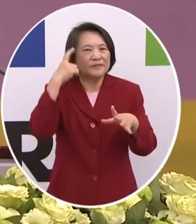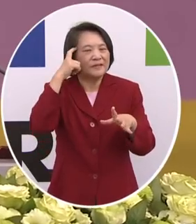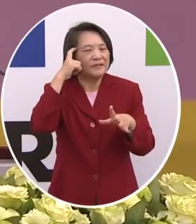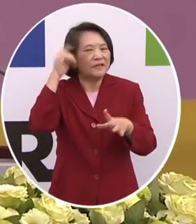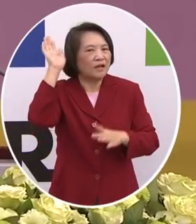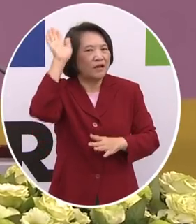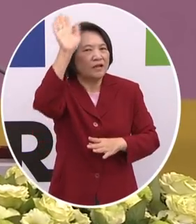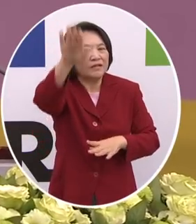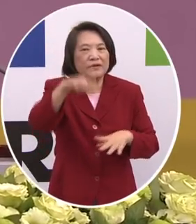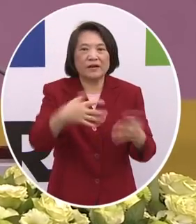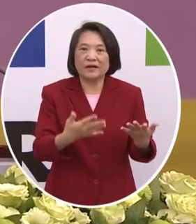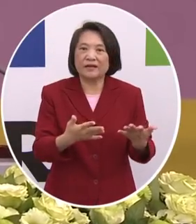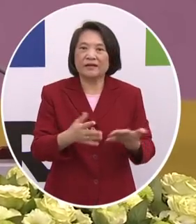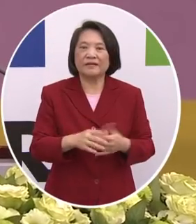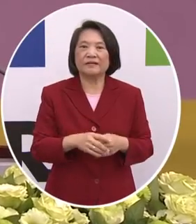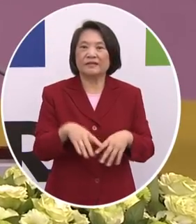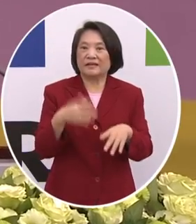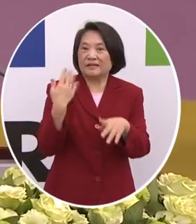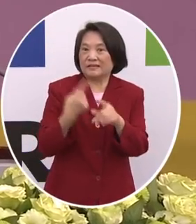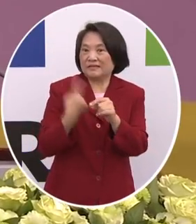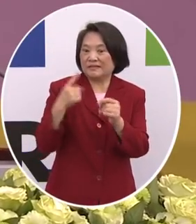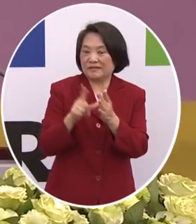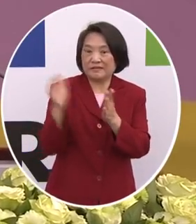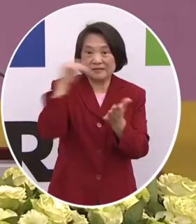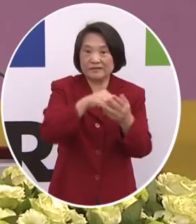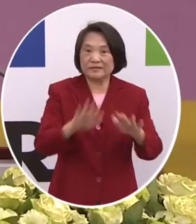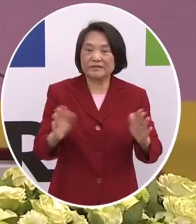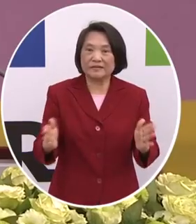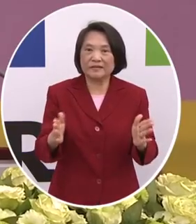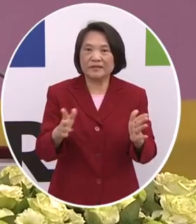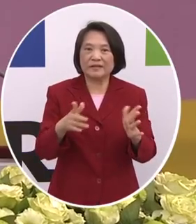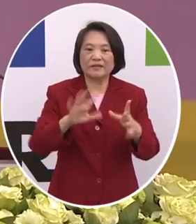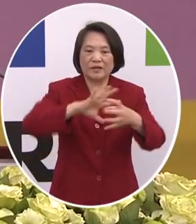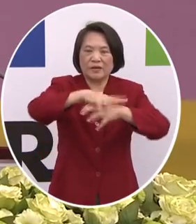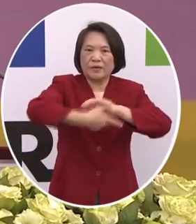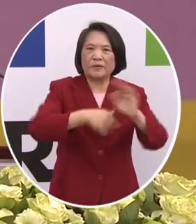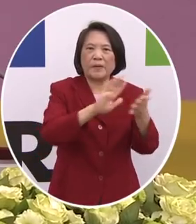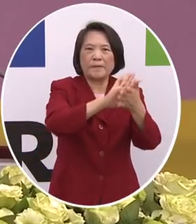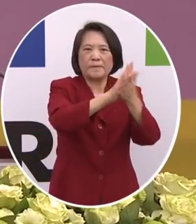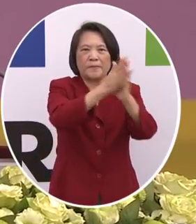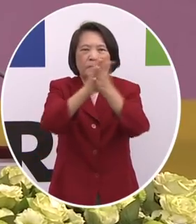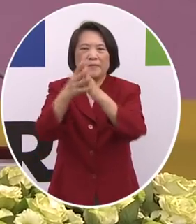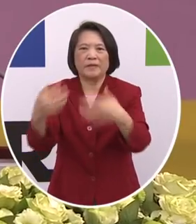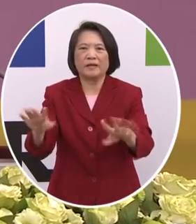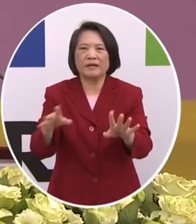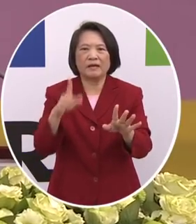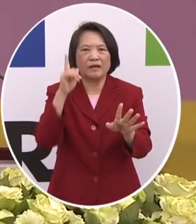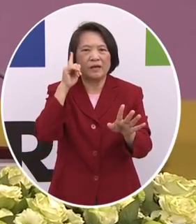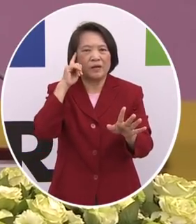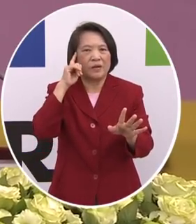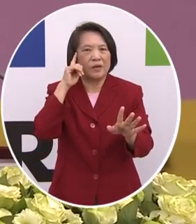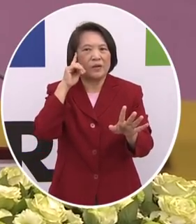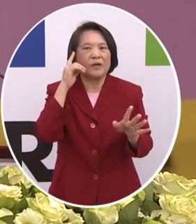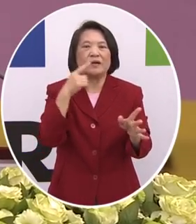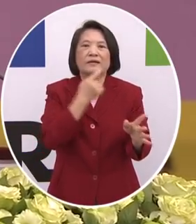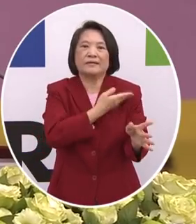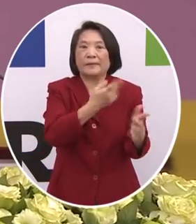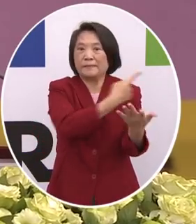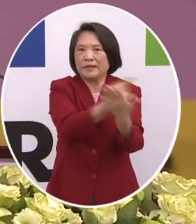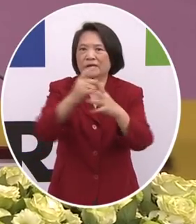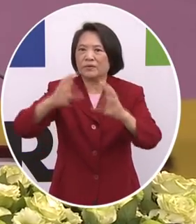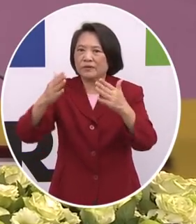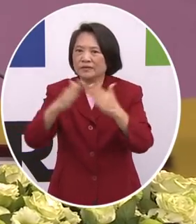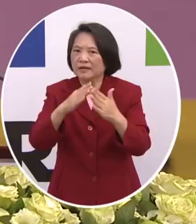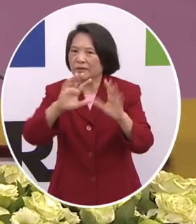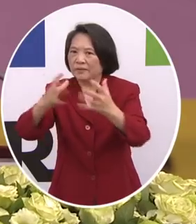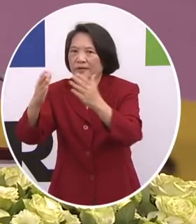未来。过去的一年，新的国际的局势正在考验着每一个国家，当